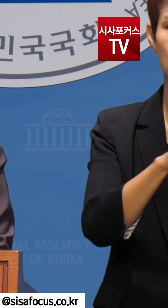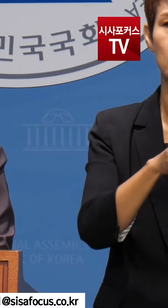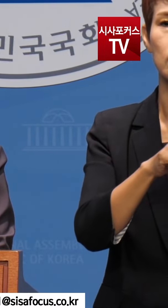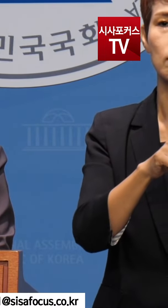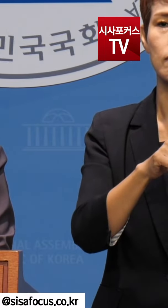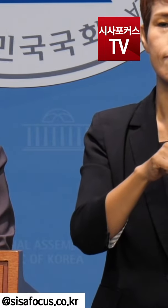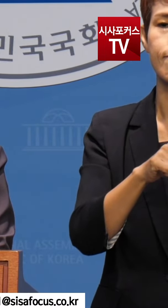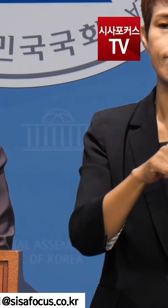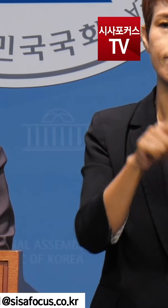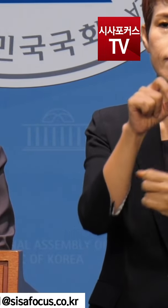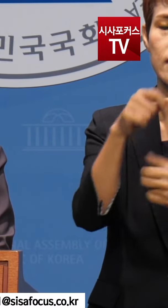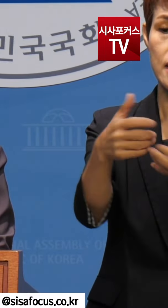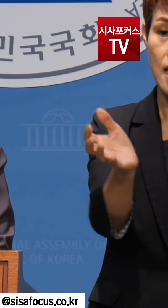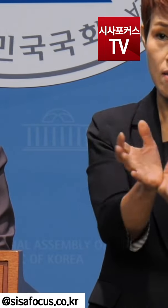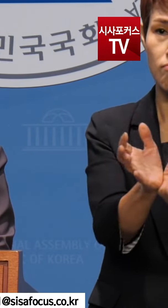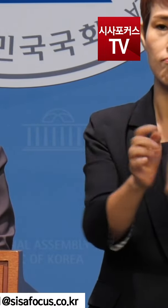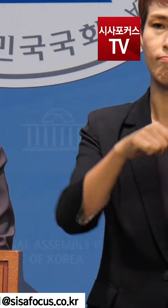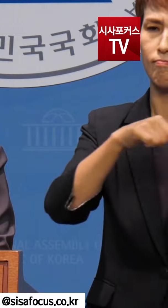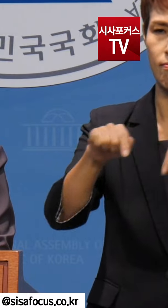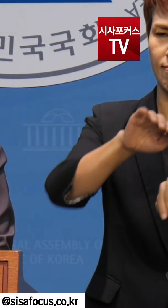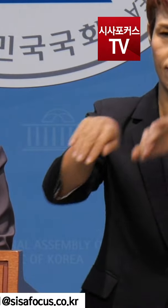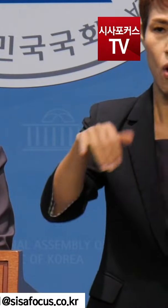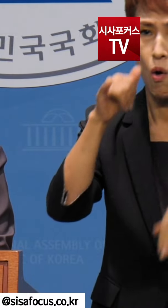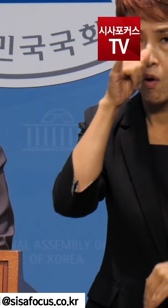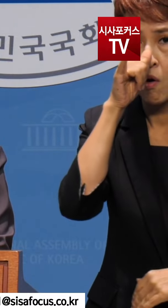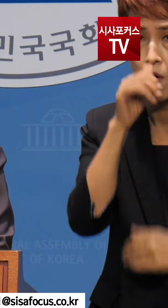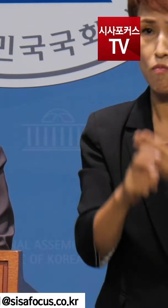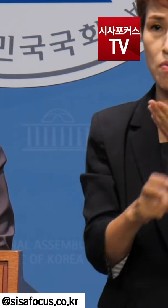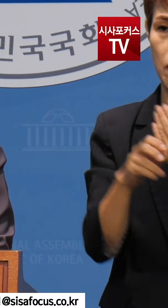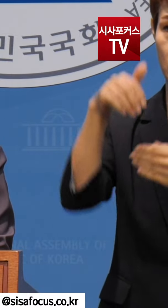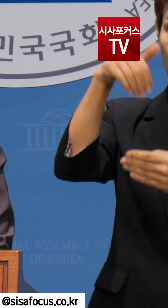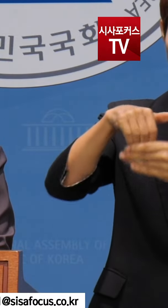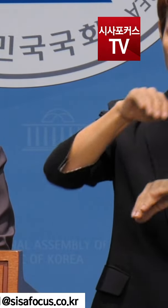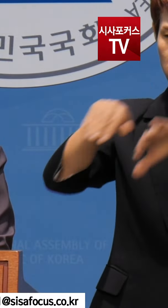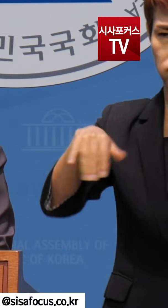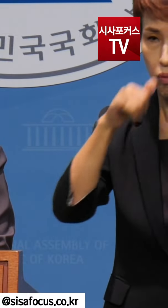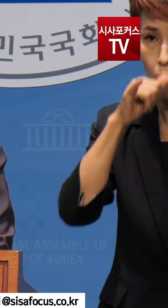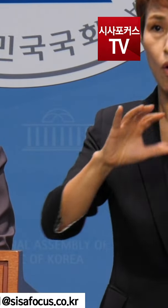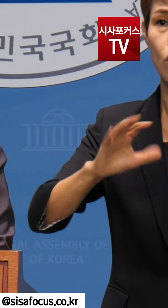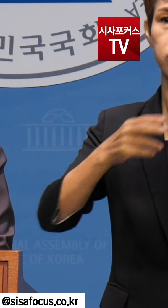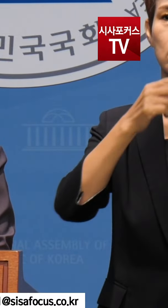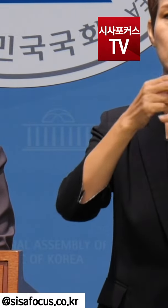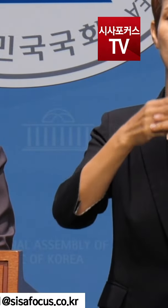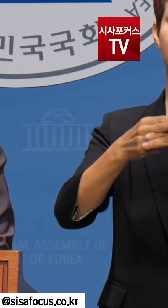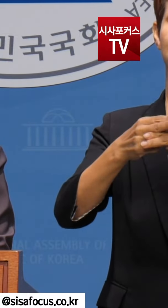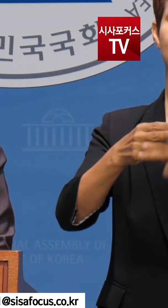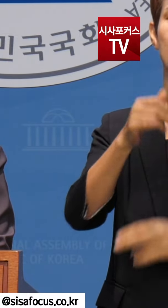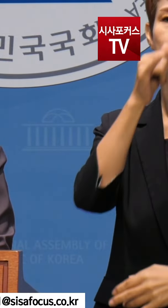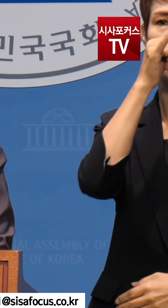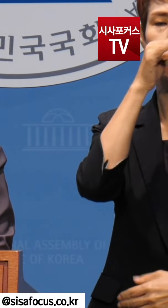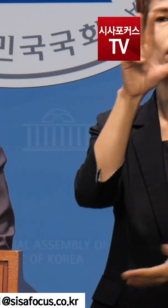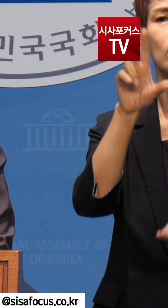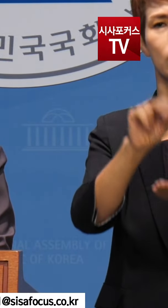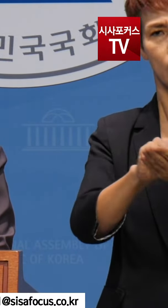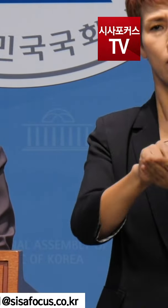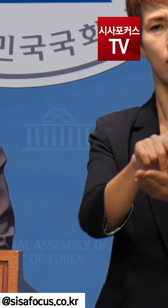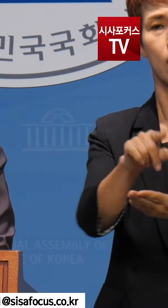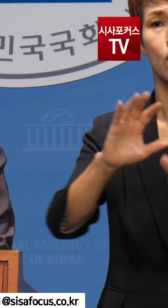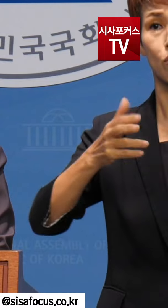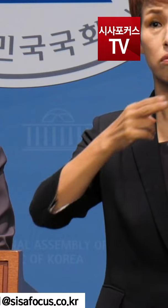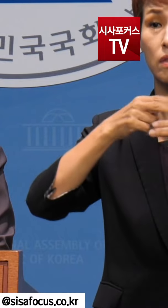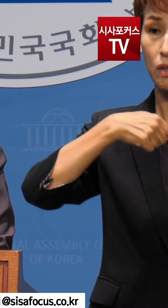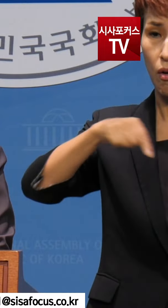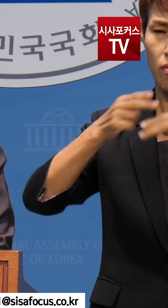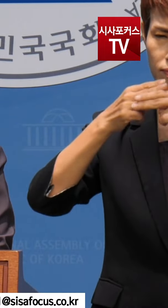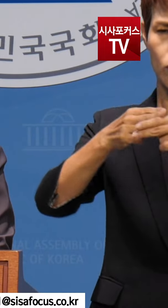불법적 선거 개입에 정부를 동원하고 대통령 일정과 국정지지도 있었다는 중대한 국정농단